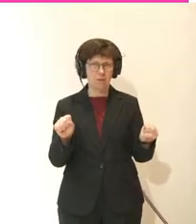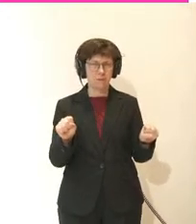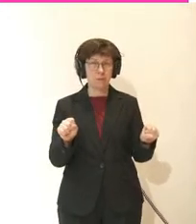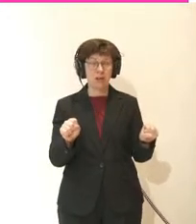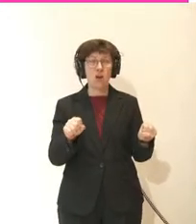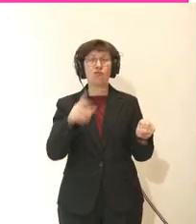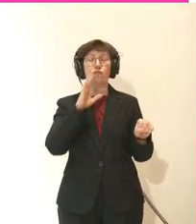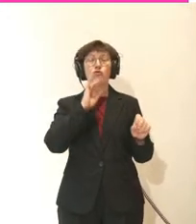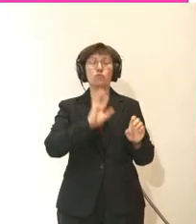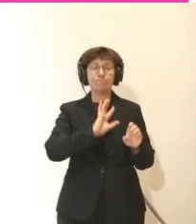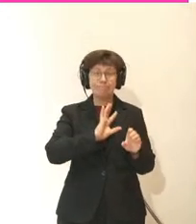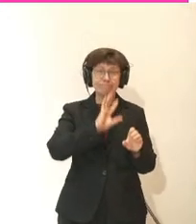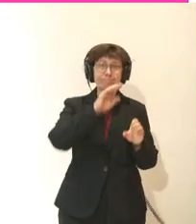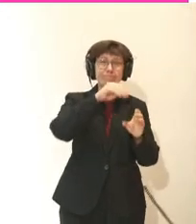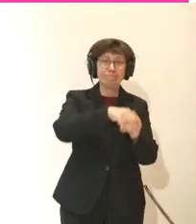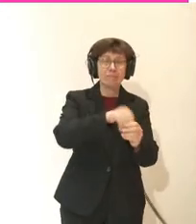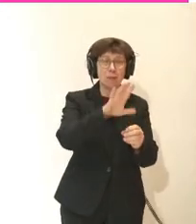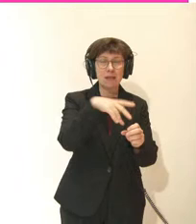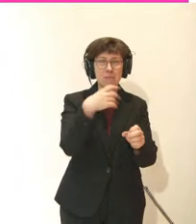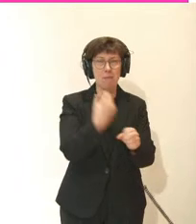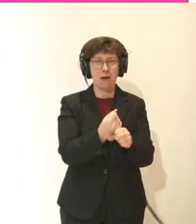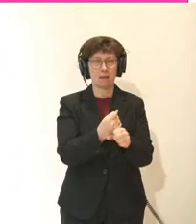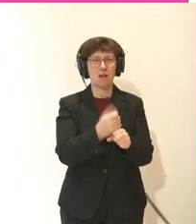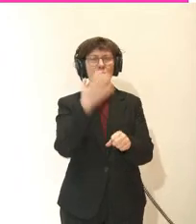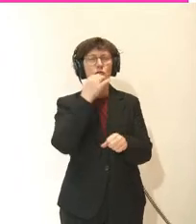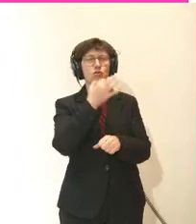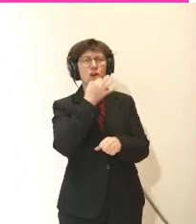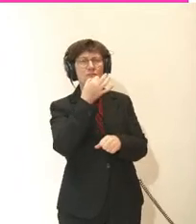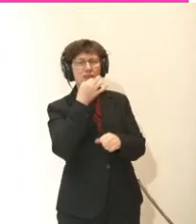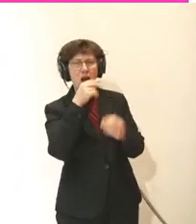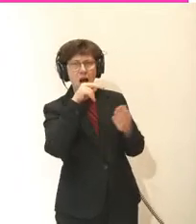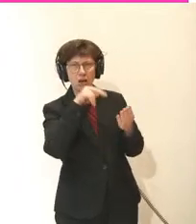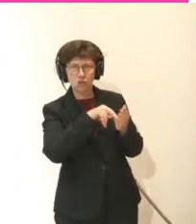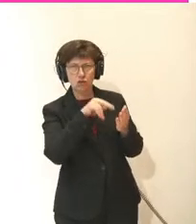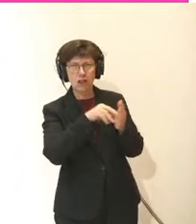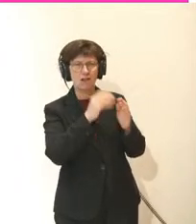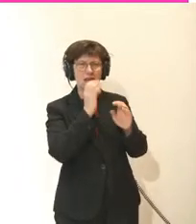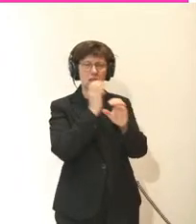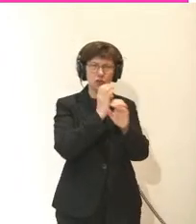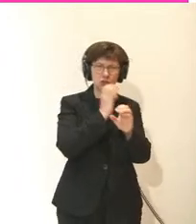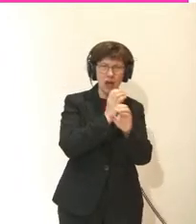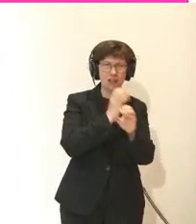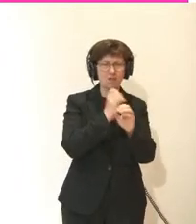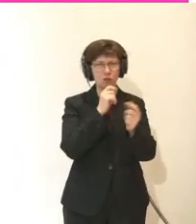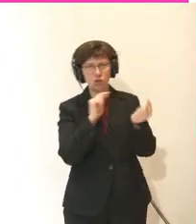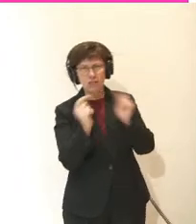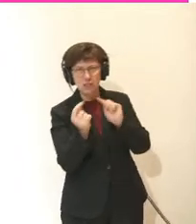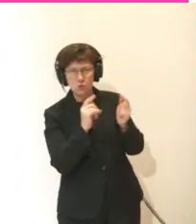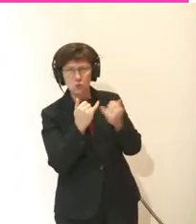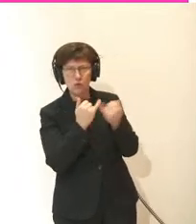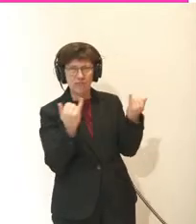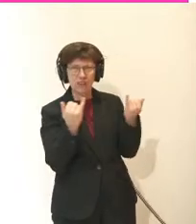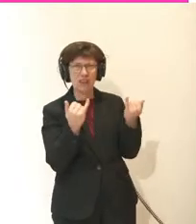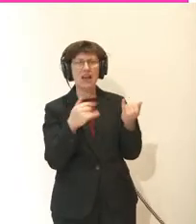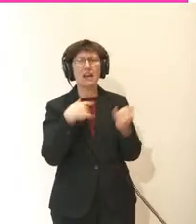teilnehmen möchte das heißt ihr möchtet vielleicht fragen stellen im chat und dort mitdiskutieren dann solltet ihr in die websession gehen